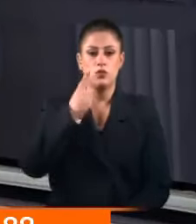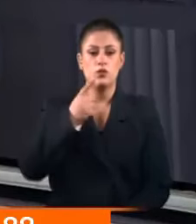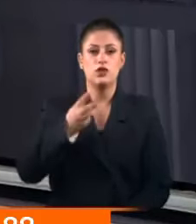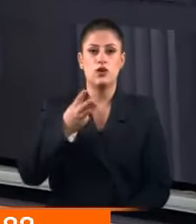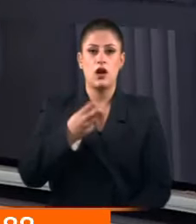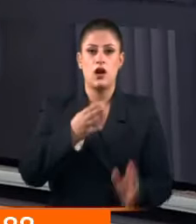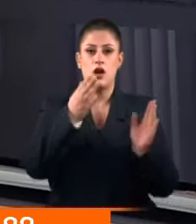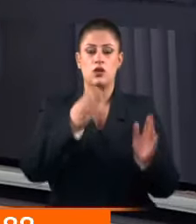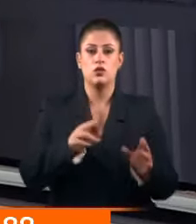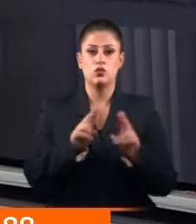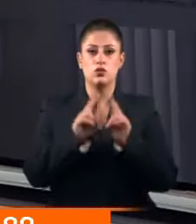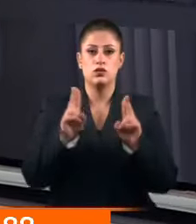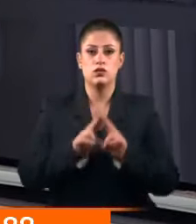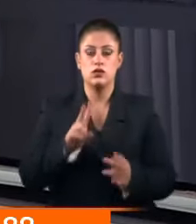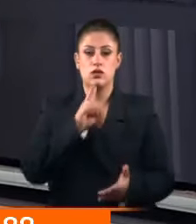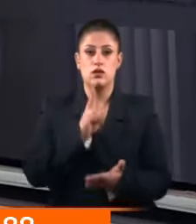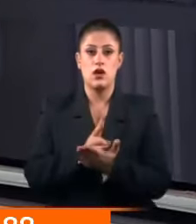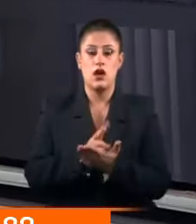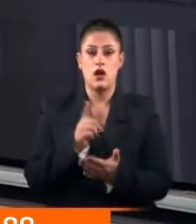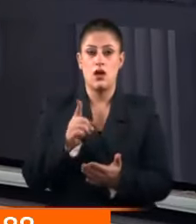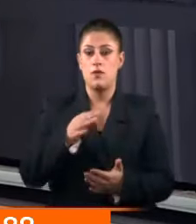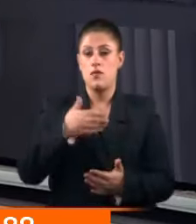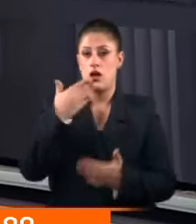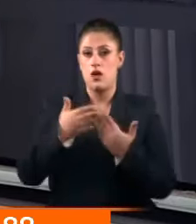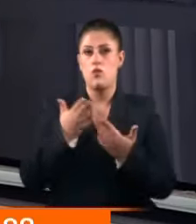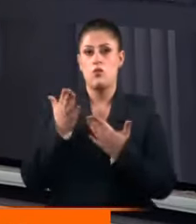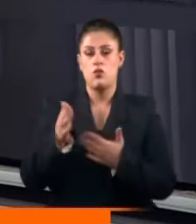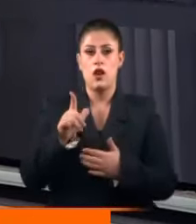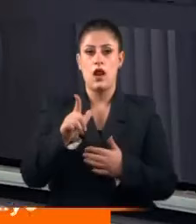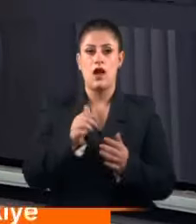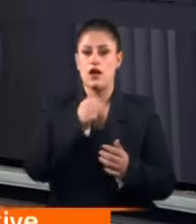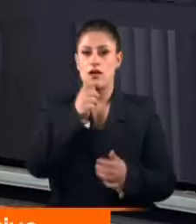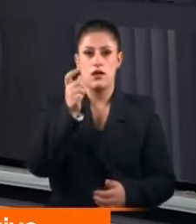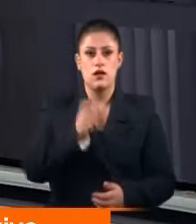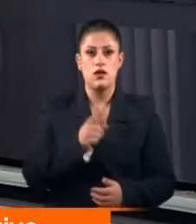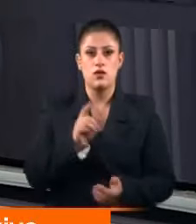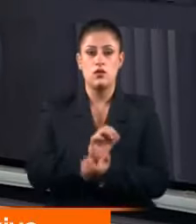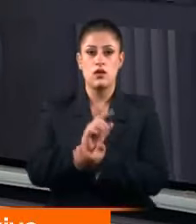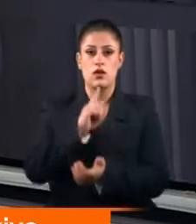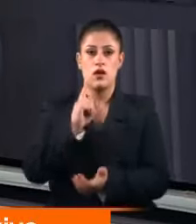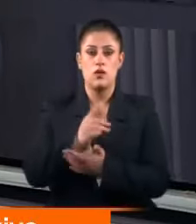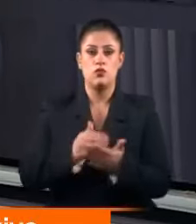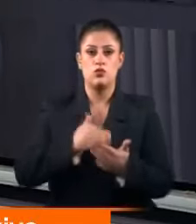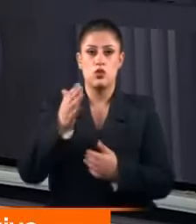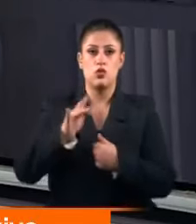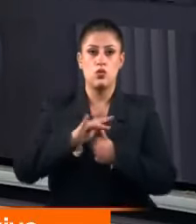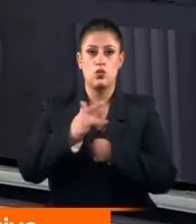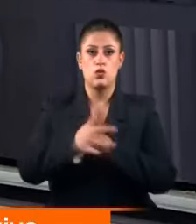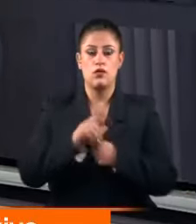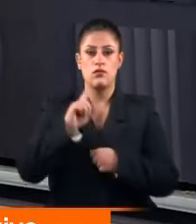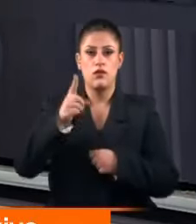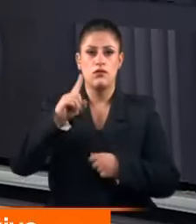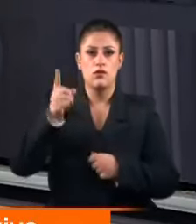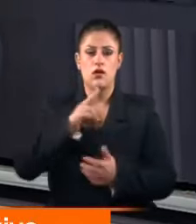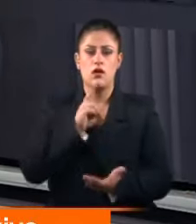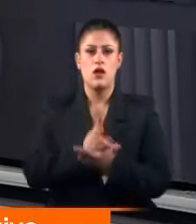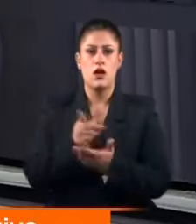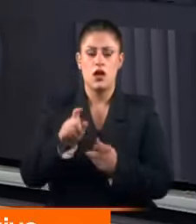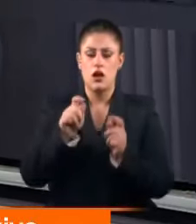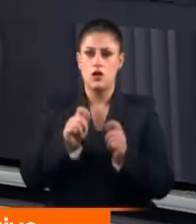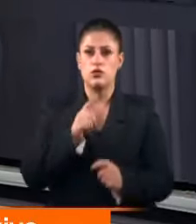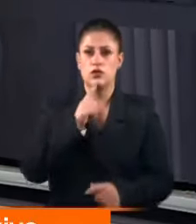Cumhurbaşkanı Erdoğan'ın uluslararası karara yorumu böyleydi. Lahey'in tutuklama emrinin ardından ülkeler de birer birer karara uyacağız